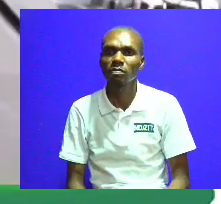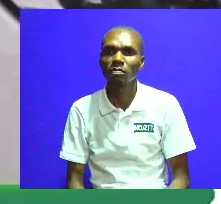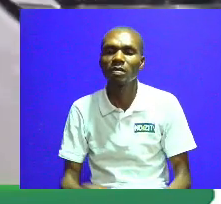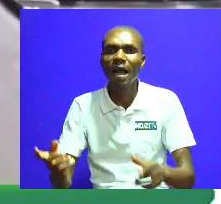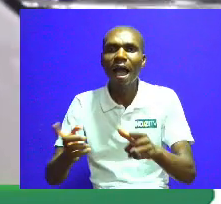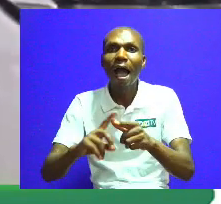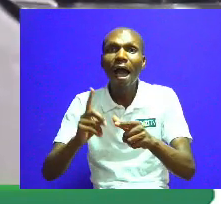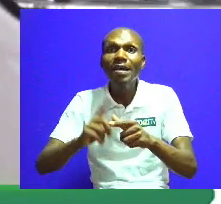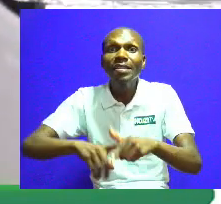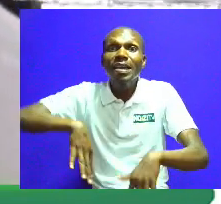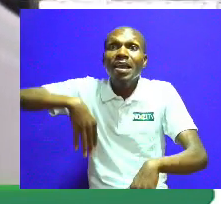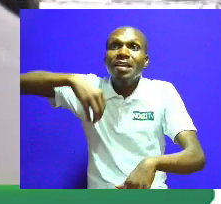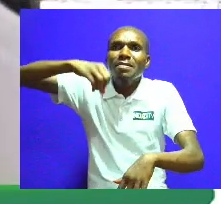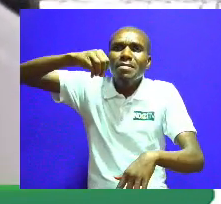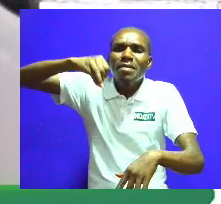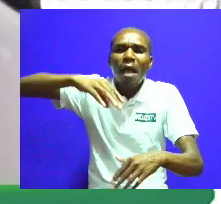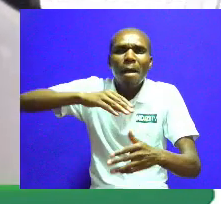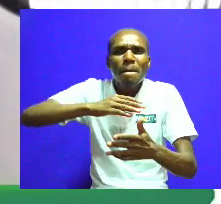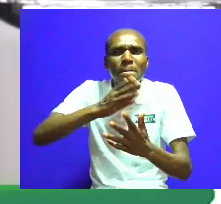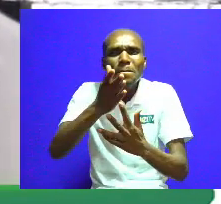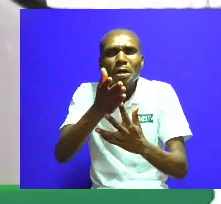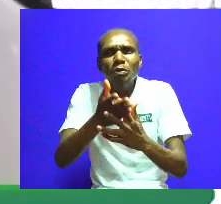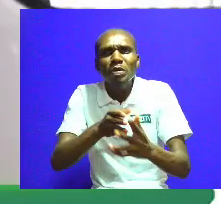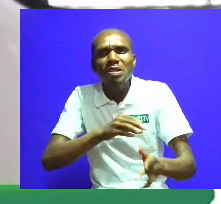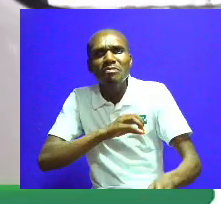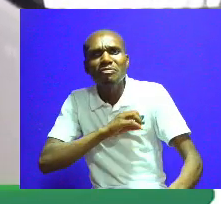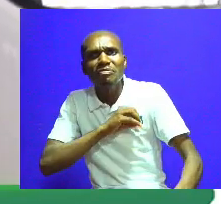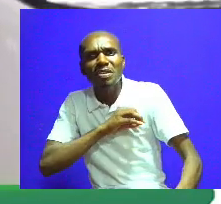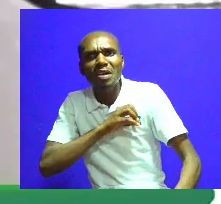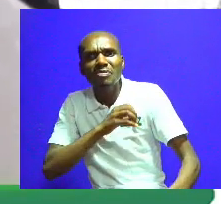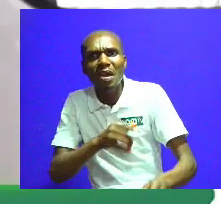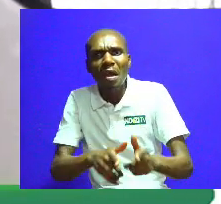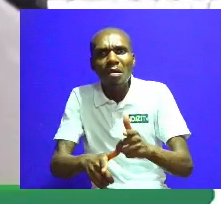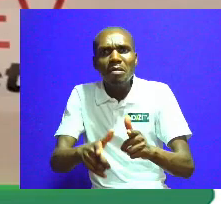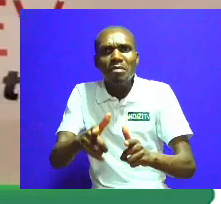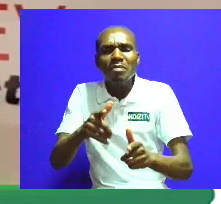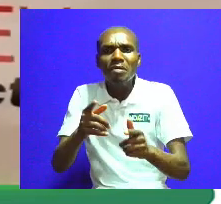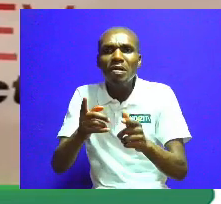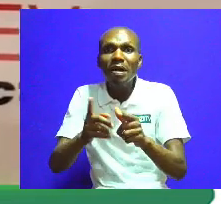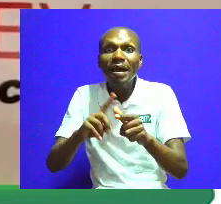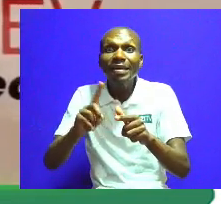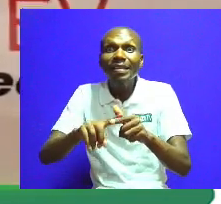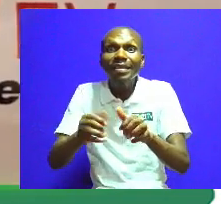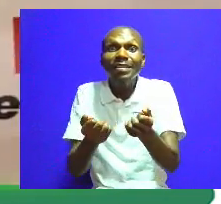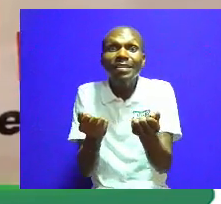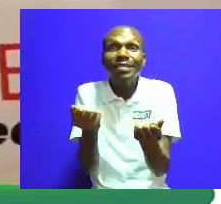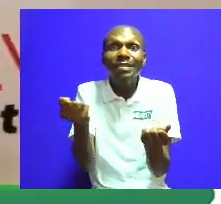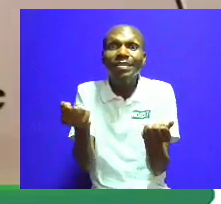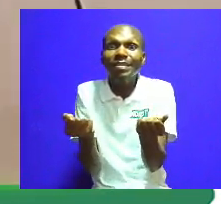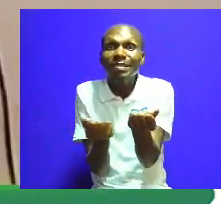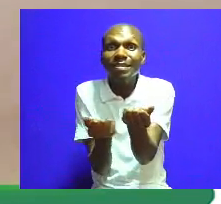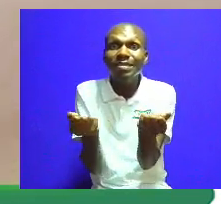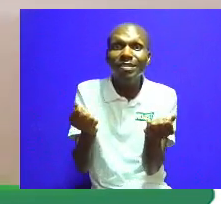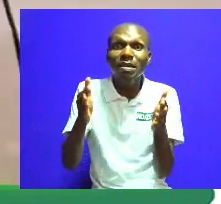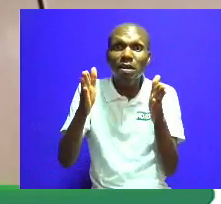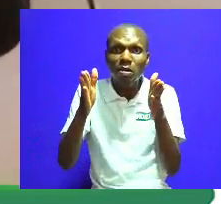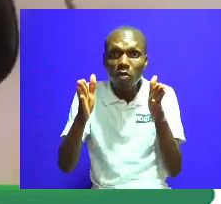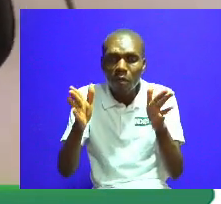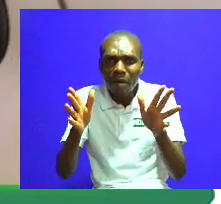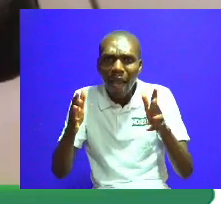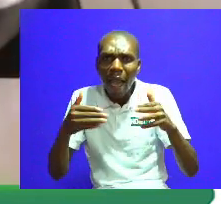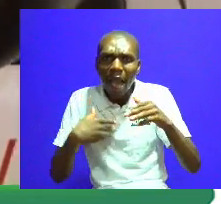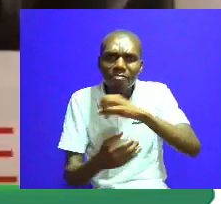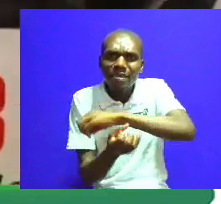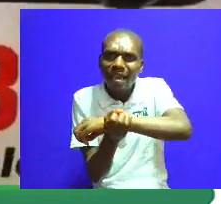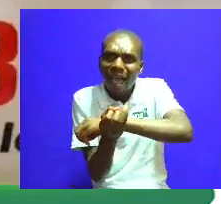Okwera kumulero negatio wababa wa Kenya wabu hacha igure gali yeye. Kolende omo ntereba Steve Mwamba Moseti. Nase mia